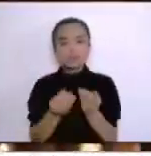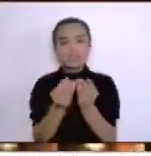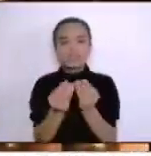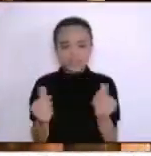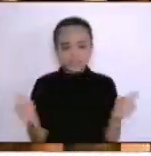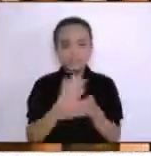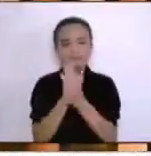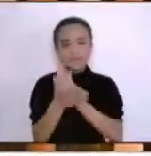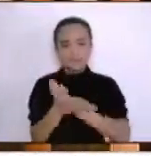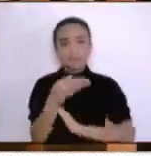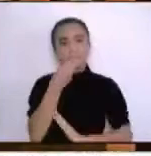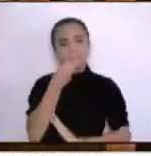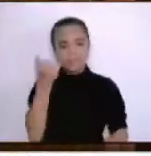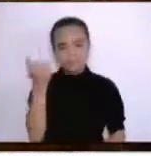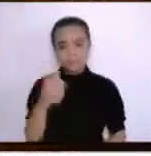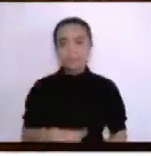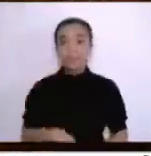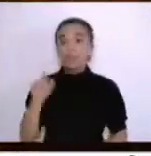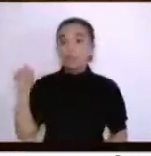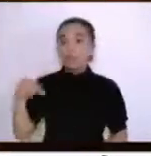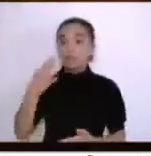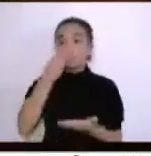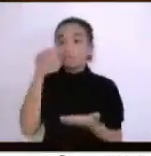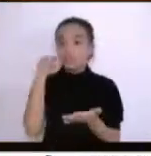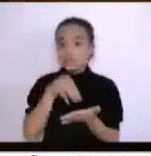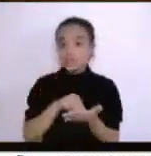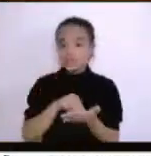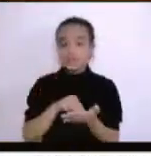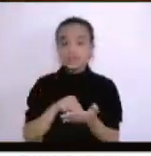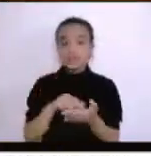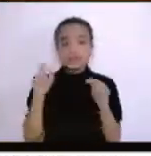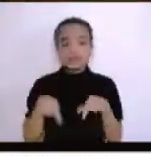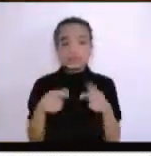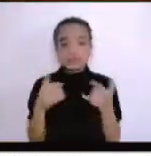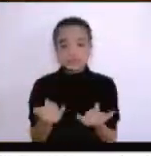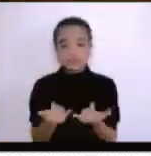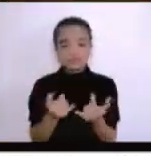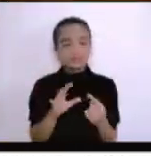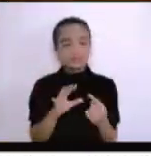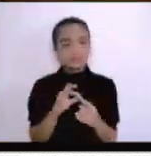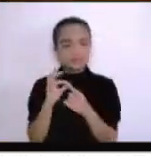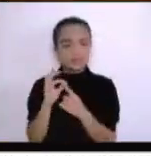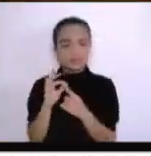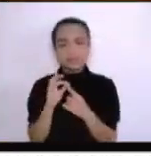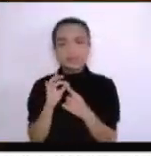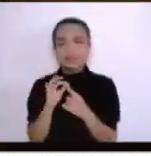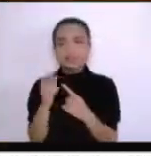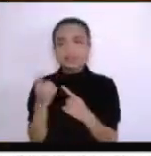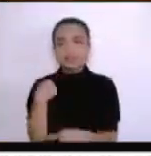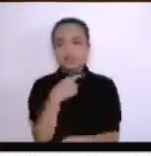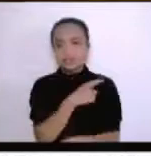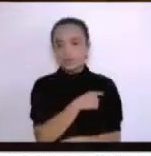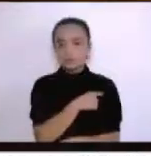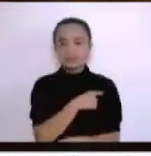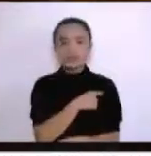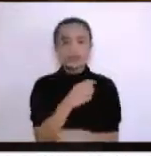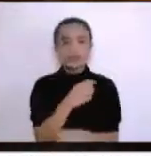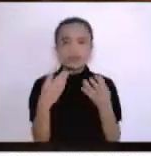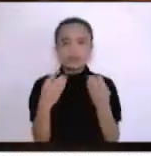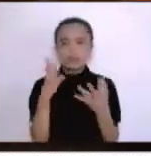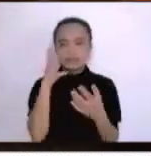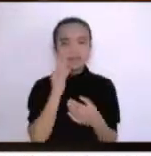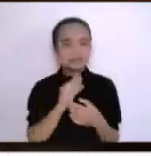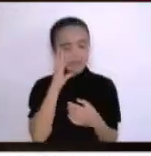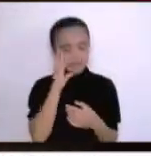So this message, we really need it in this time, especially that we're going through a lot. So with this, we hope that